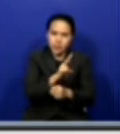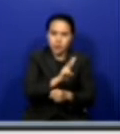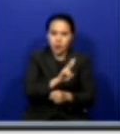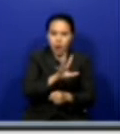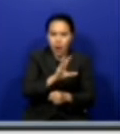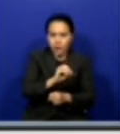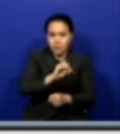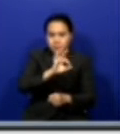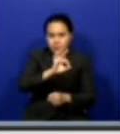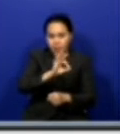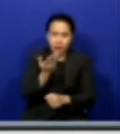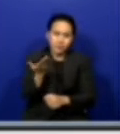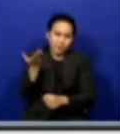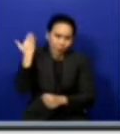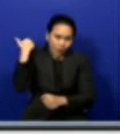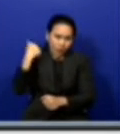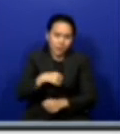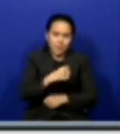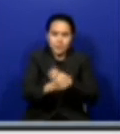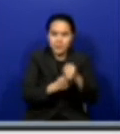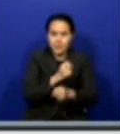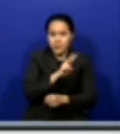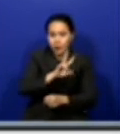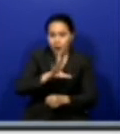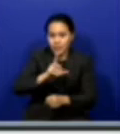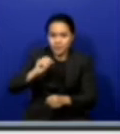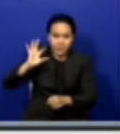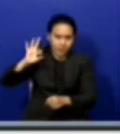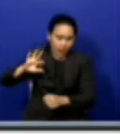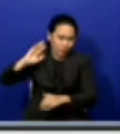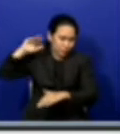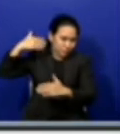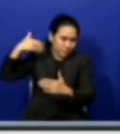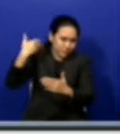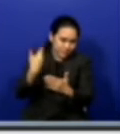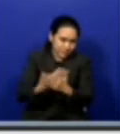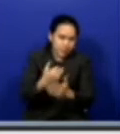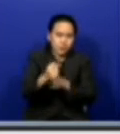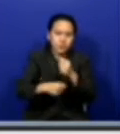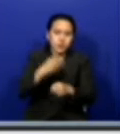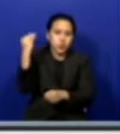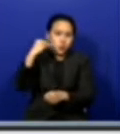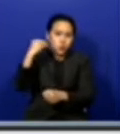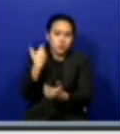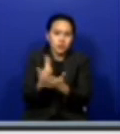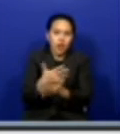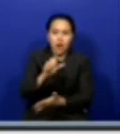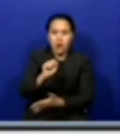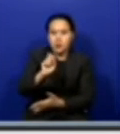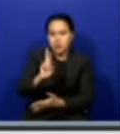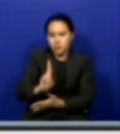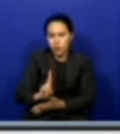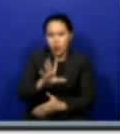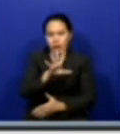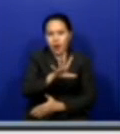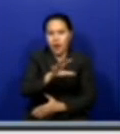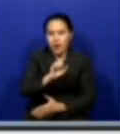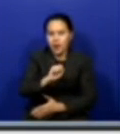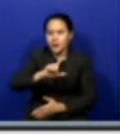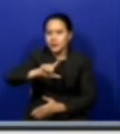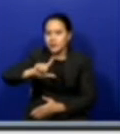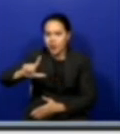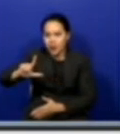2559ที่ผ่านมาทุกๆปีจะมีการสำรองเงินไว้อยู่ที่ประมาณ 500,000 ล้านบา